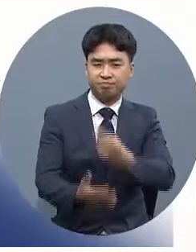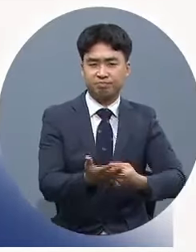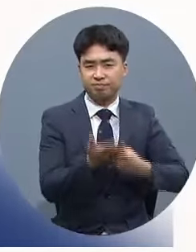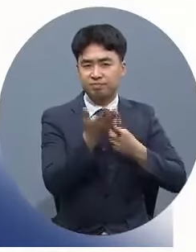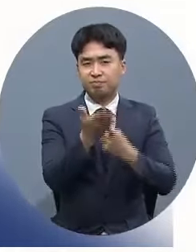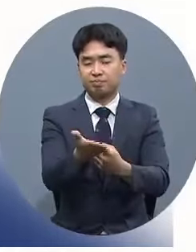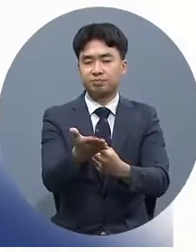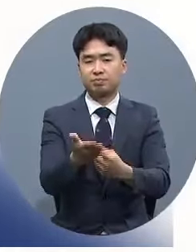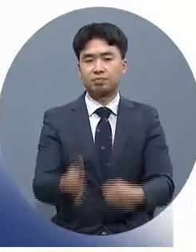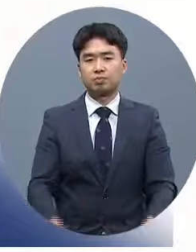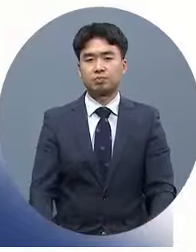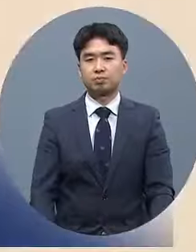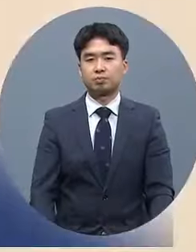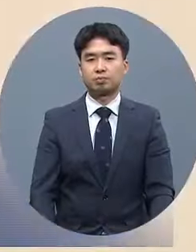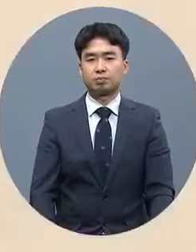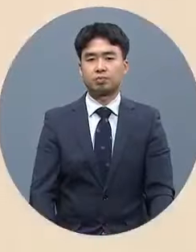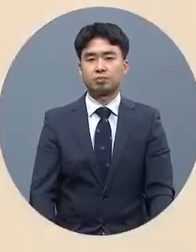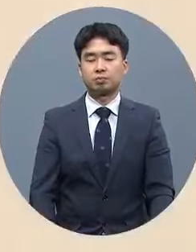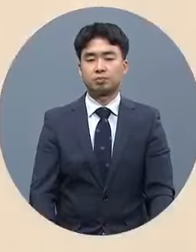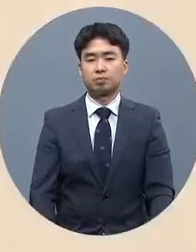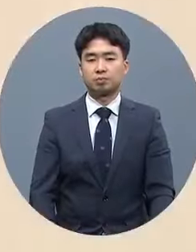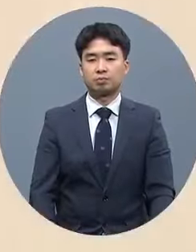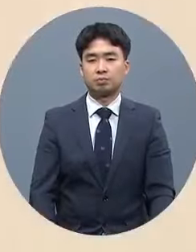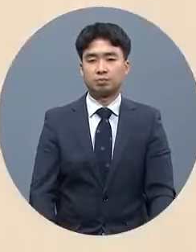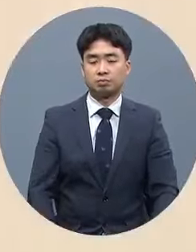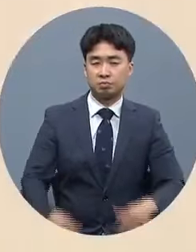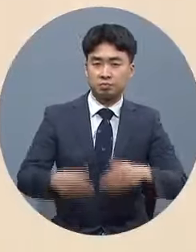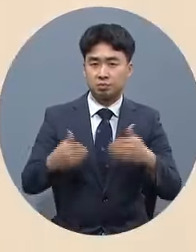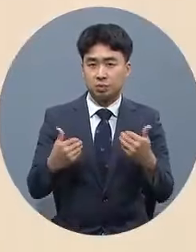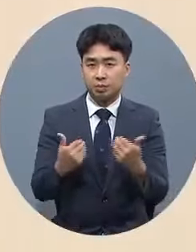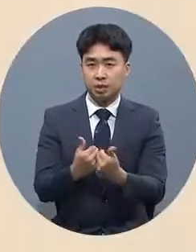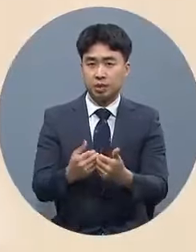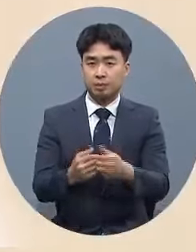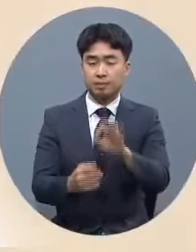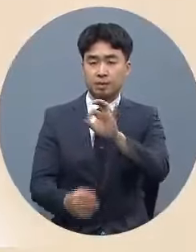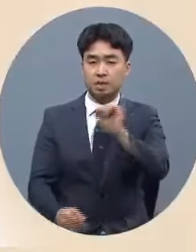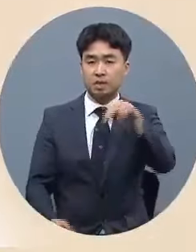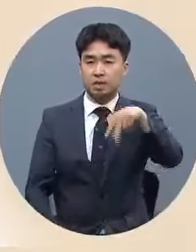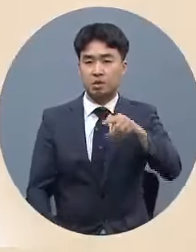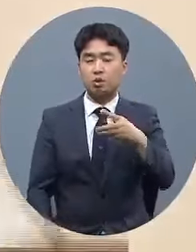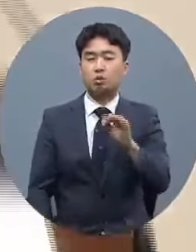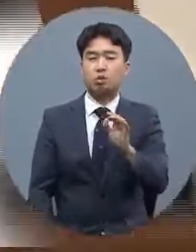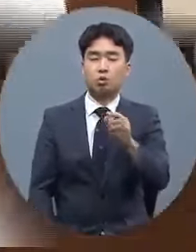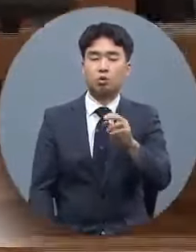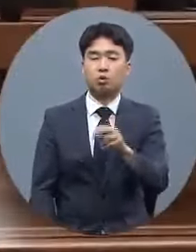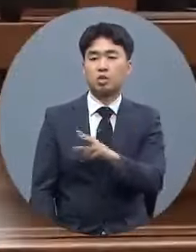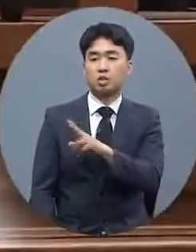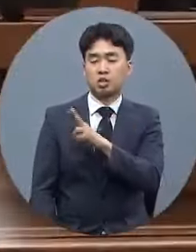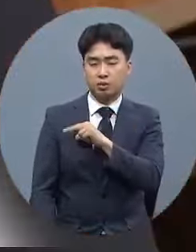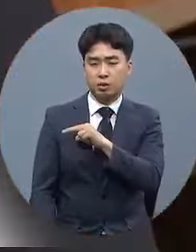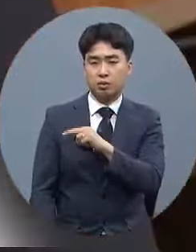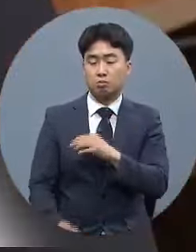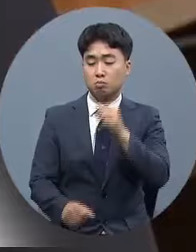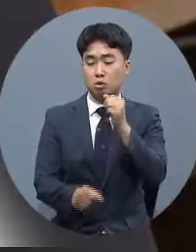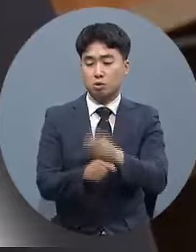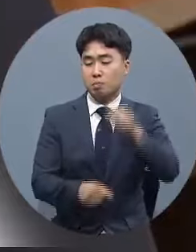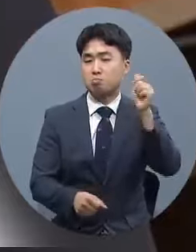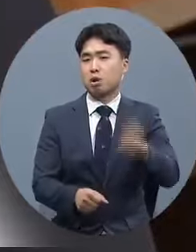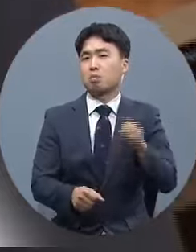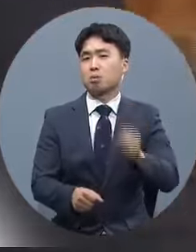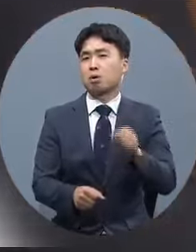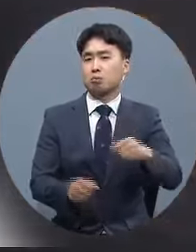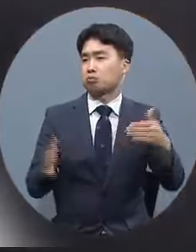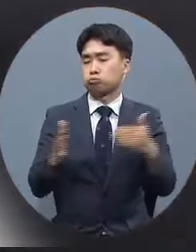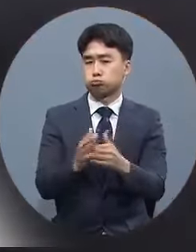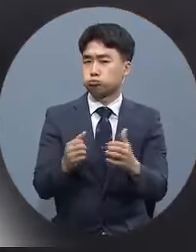강력하게 요청합니다. 반면 이성용 의원은 이미 의사본까지 두드려 결과가 확정됐기 때문에